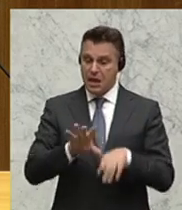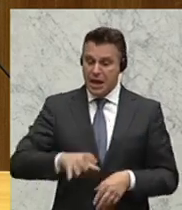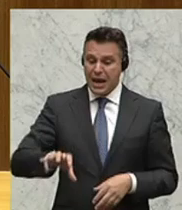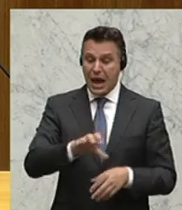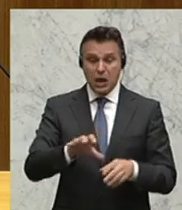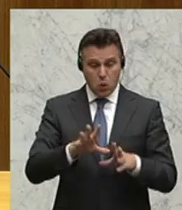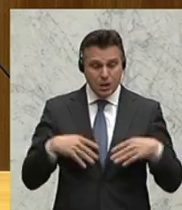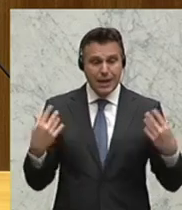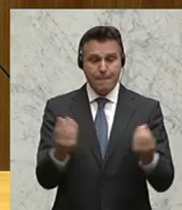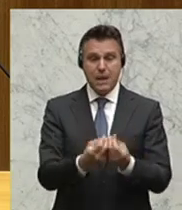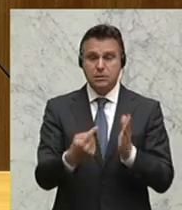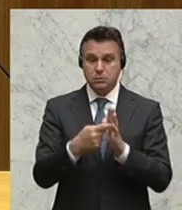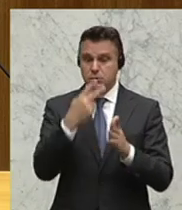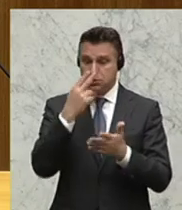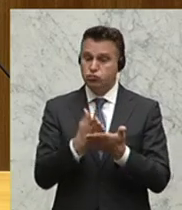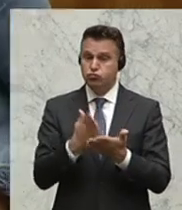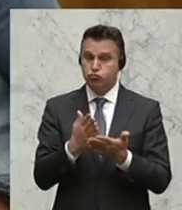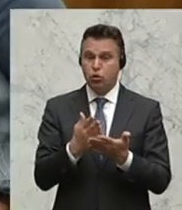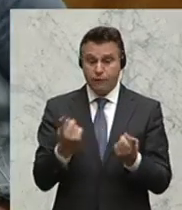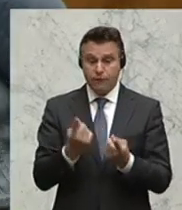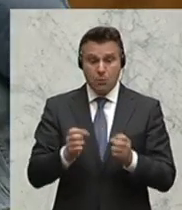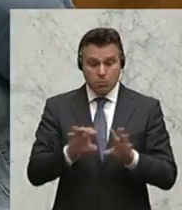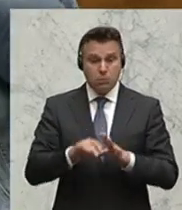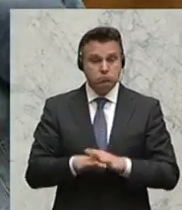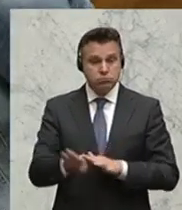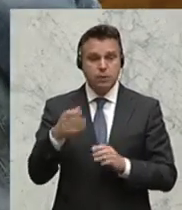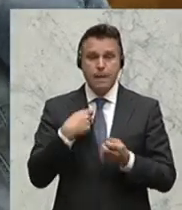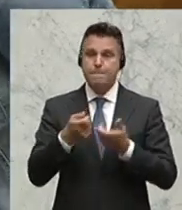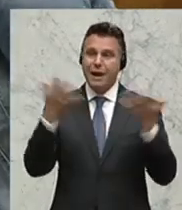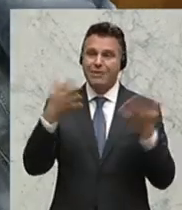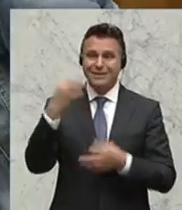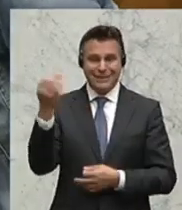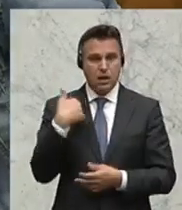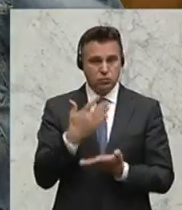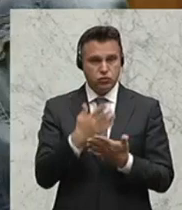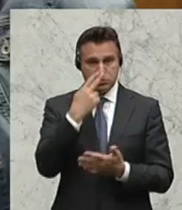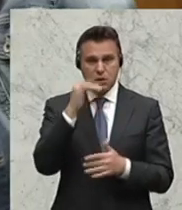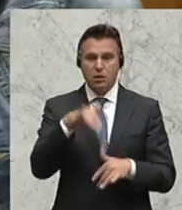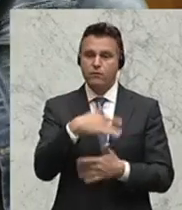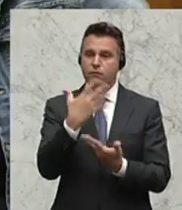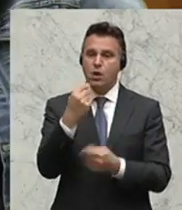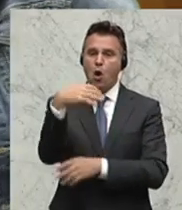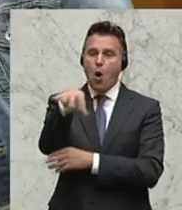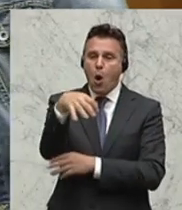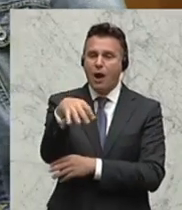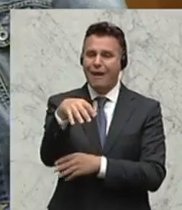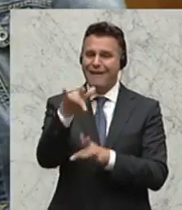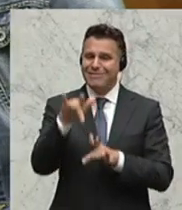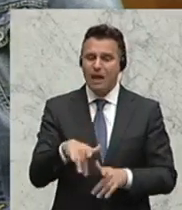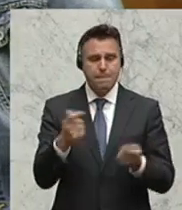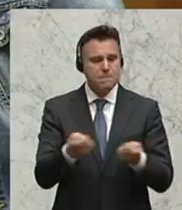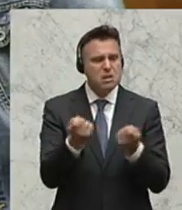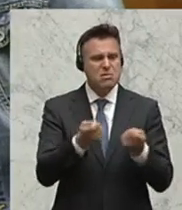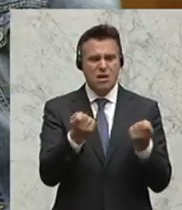gemeinsam diese Sache und hat dadurch einen Aufschwung bekommen. Ich habe die Paradiestage erwähnt. Aber auch viele Buschenschenken, Tourismusbetriebe und so